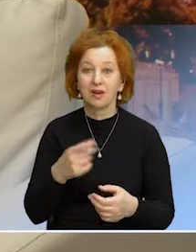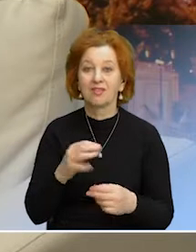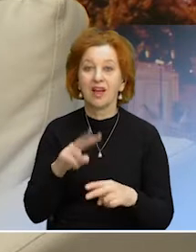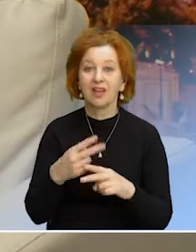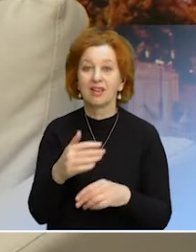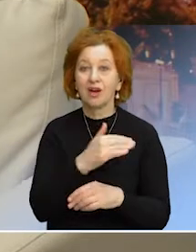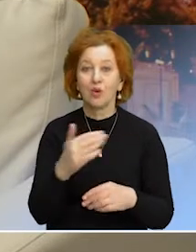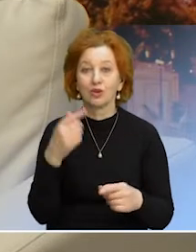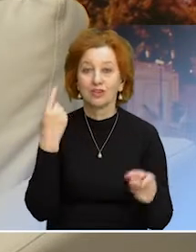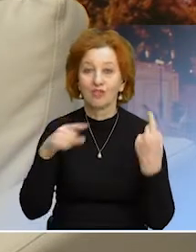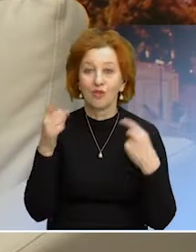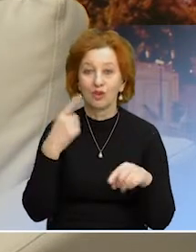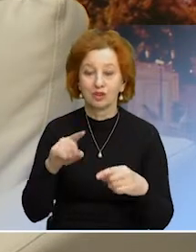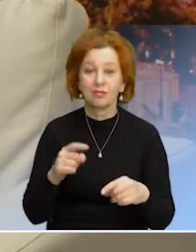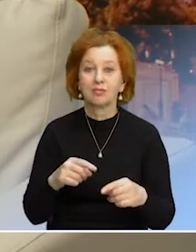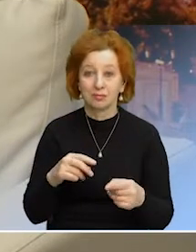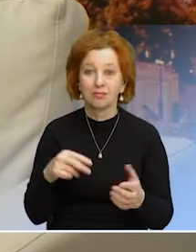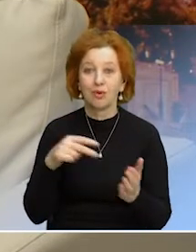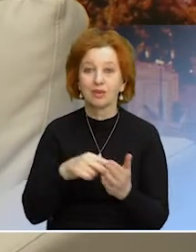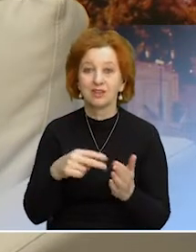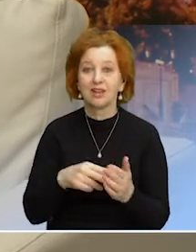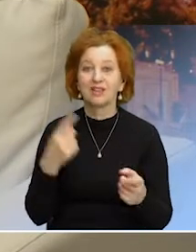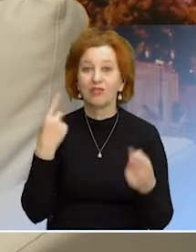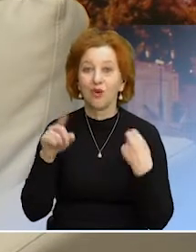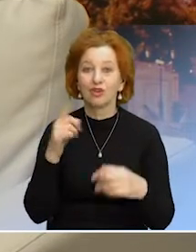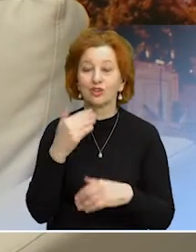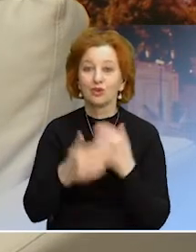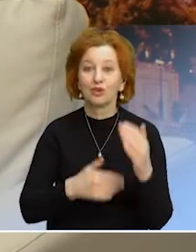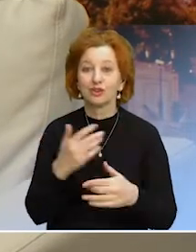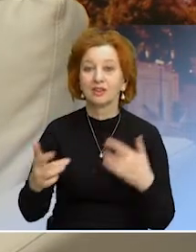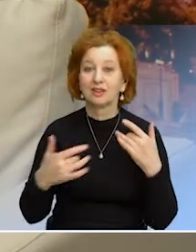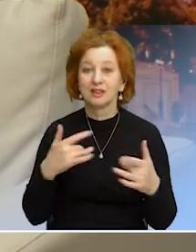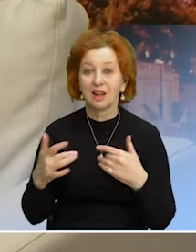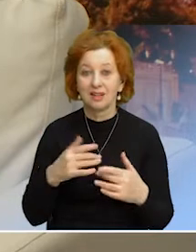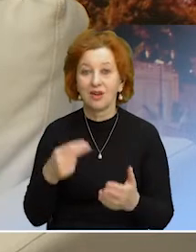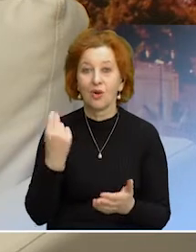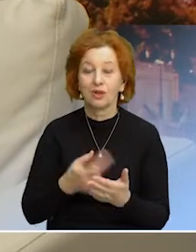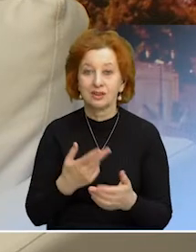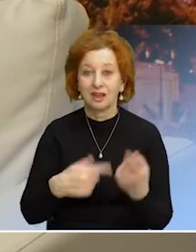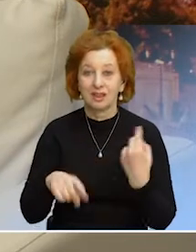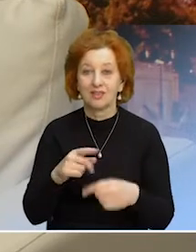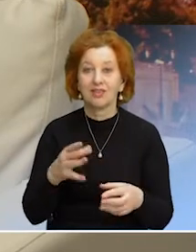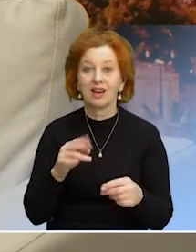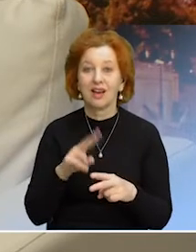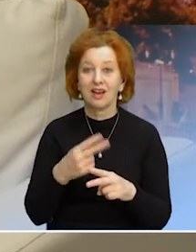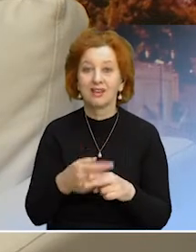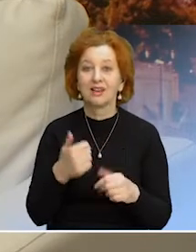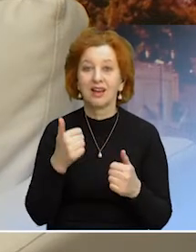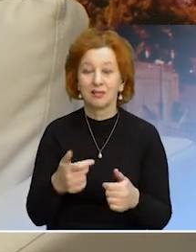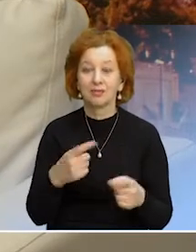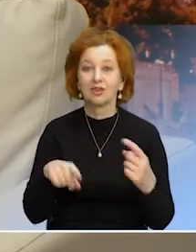Первое – это уровень, творческий уровень постановок. Вообще это творческий достижения театра оцениваются таким званием. Это